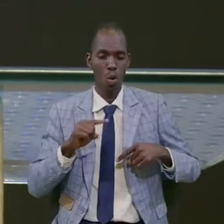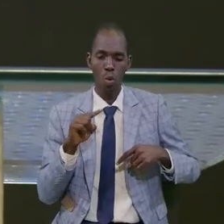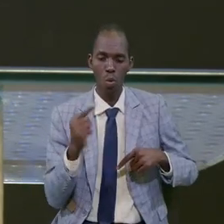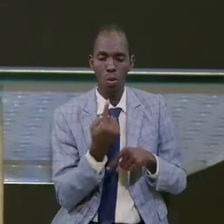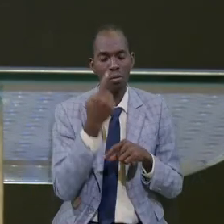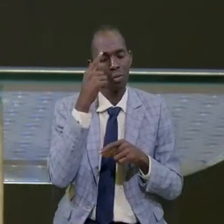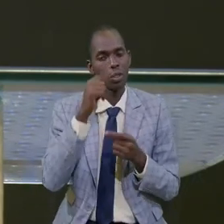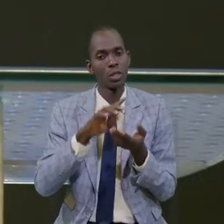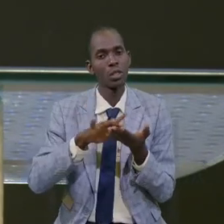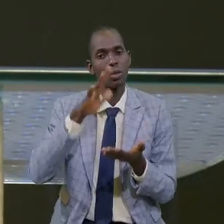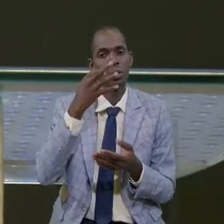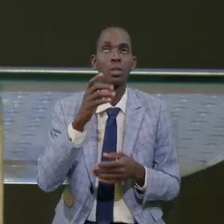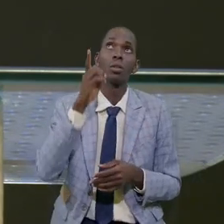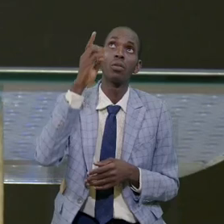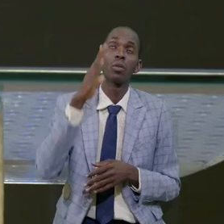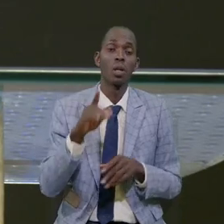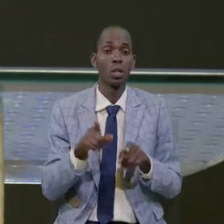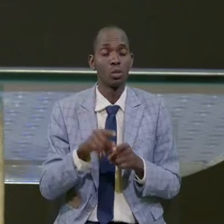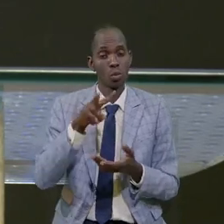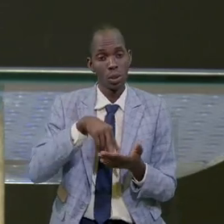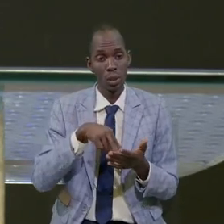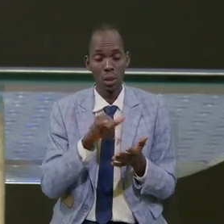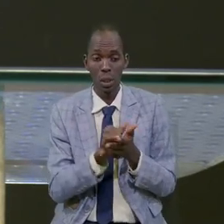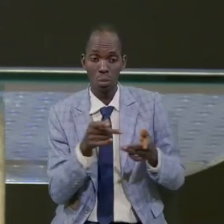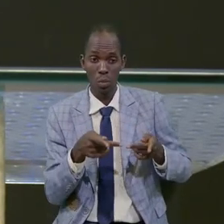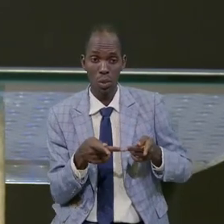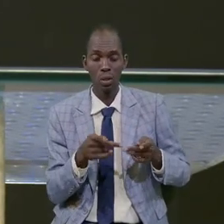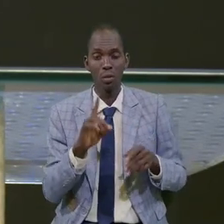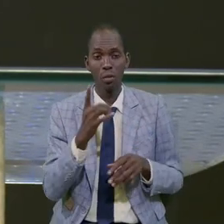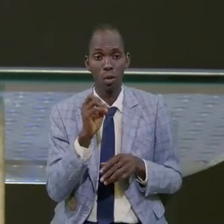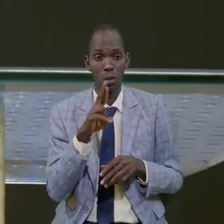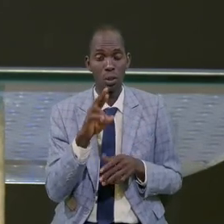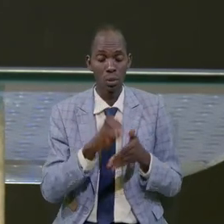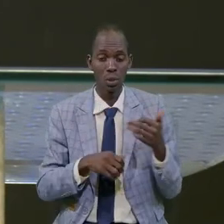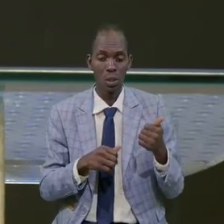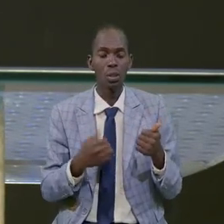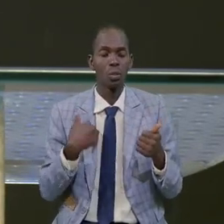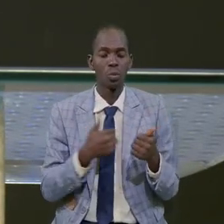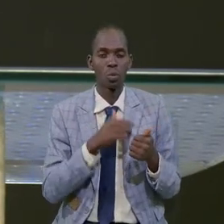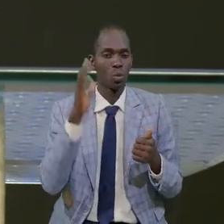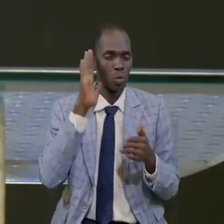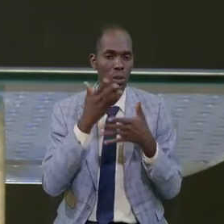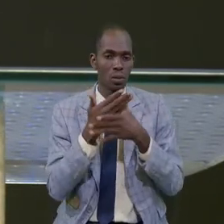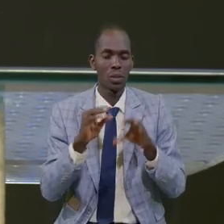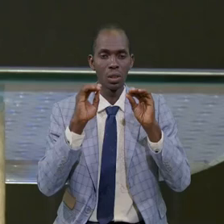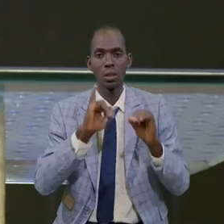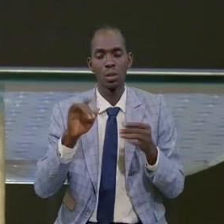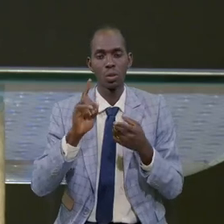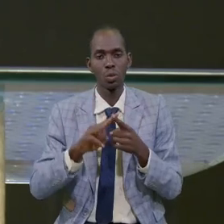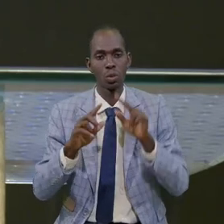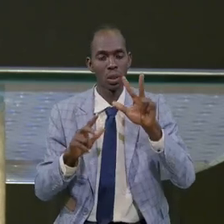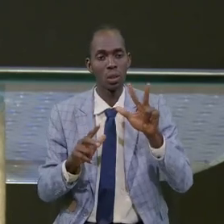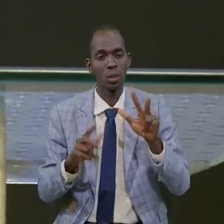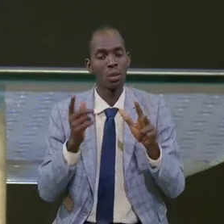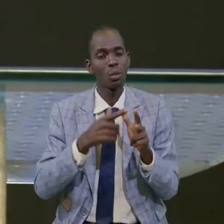la gloire de Dieu. Comme on voit le passage ce soir, c'est divisé en trois parties. La première partie, ça parle